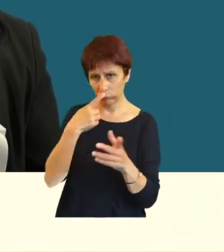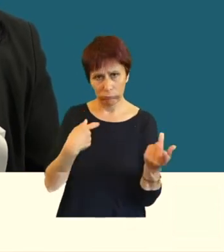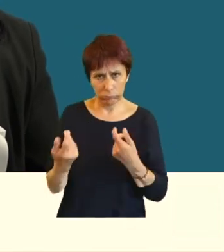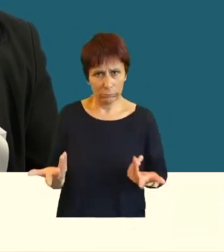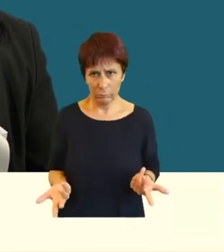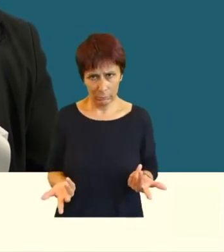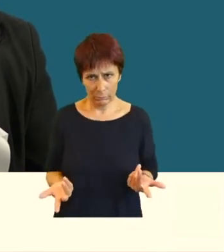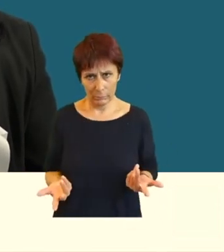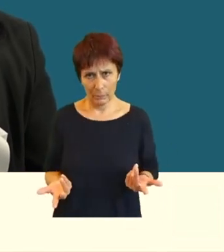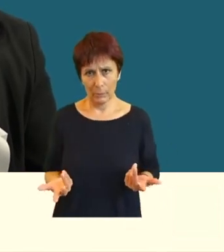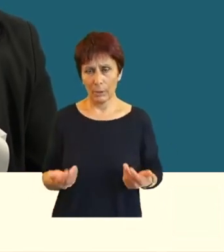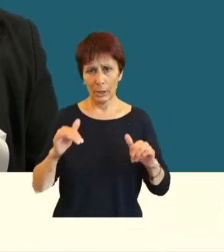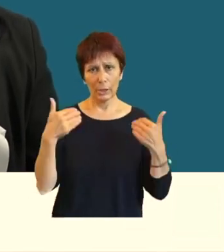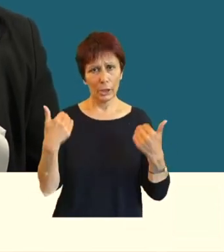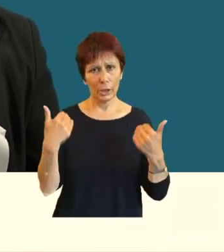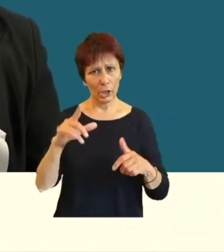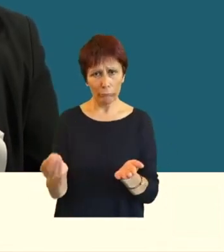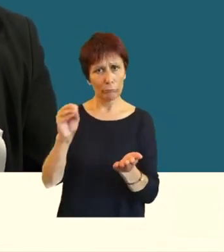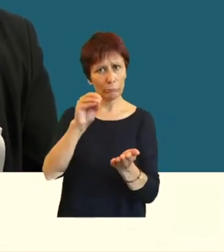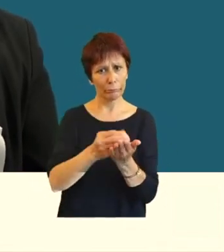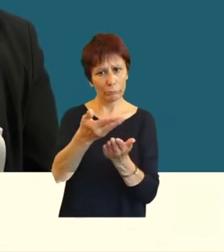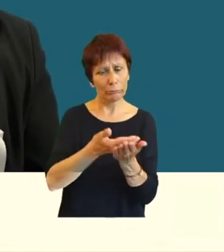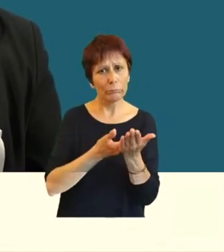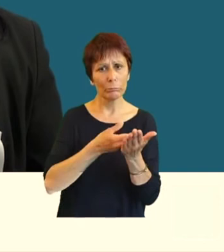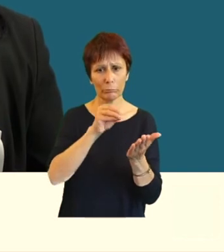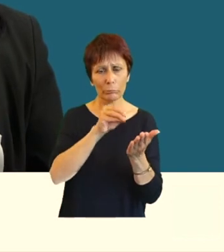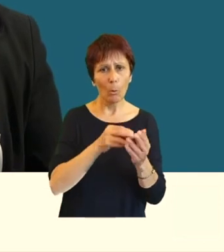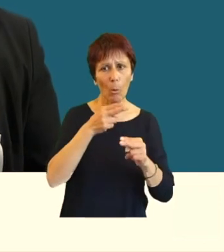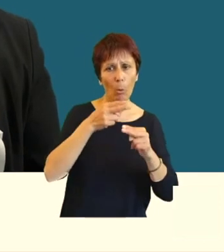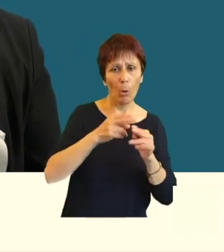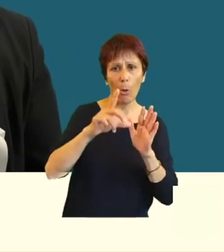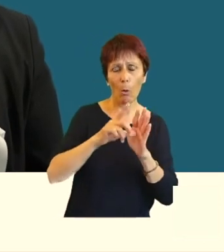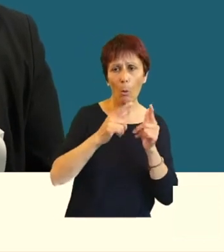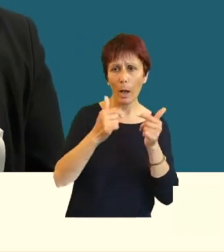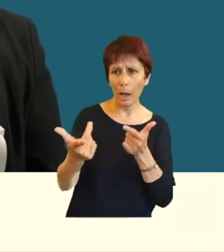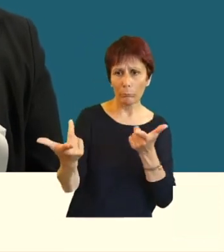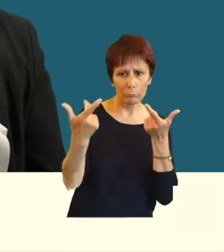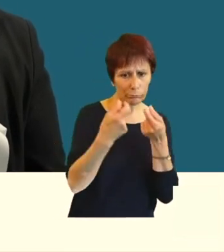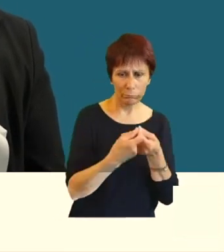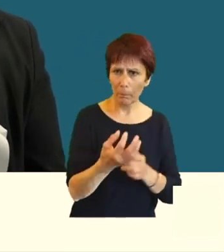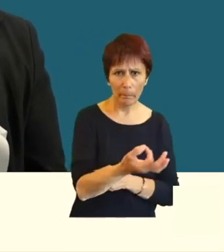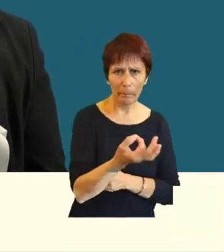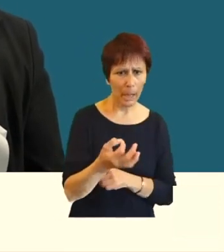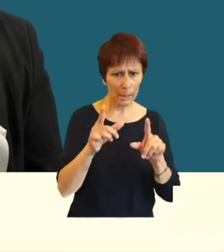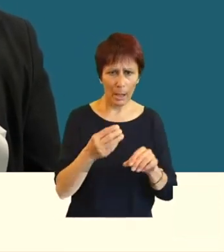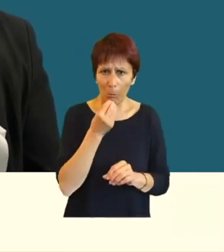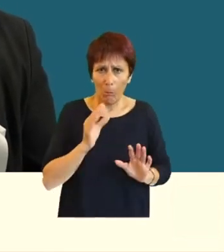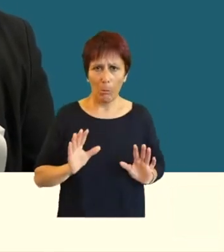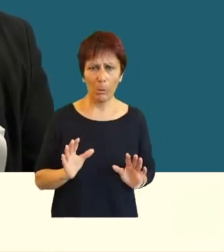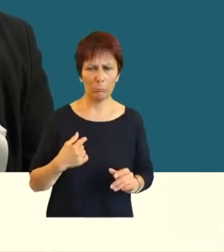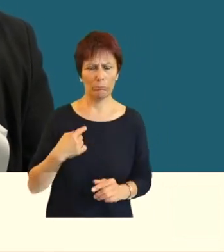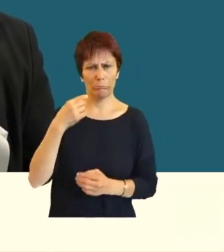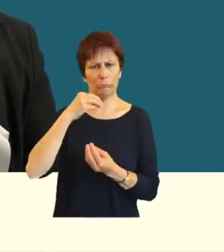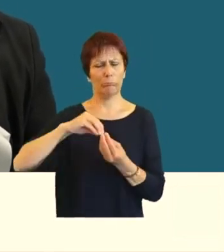dans nos divers documents de travail. Nous respectons scrupuleusement les termes de la loi. Deuxièmement, ce qui m'interpelle, c'est le fait qu'il est